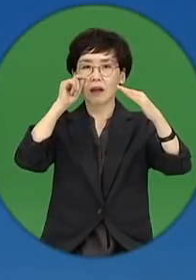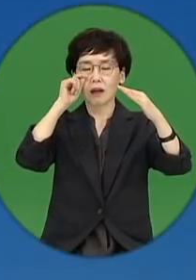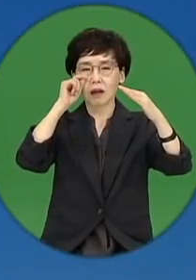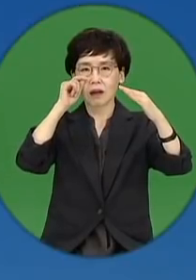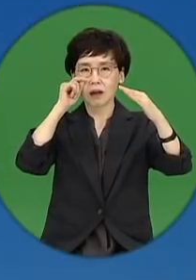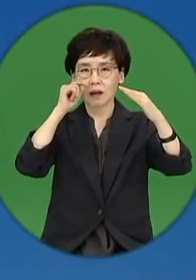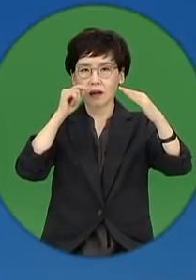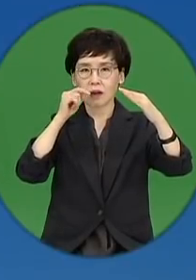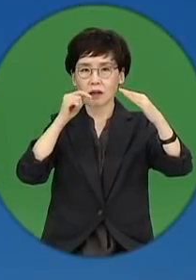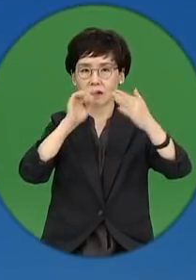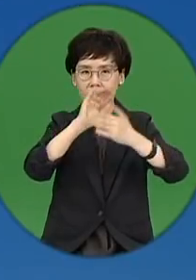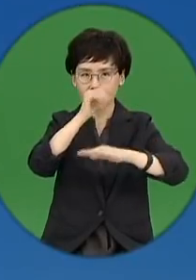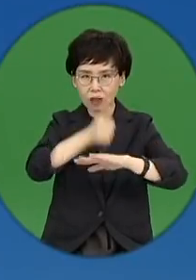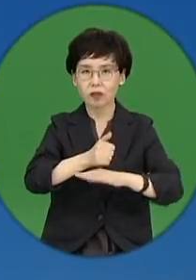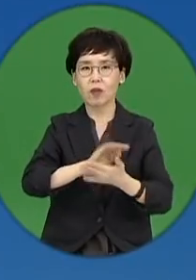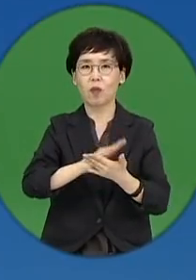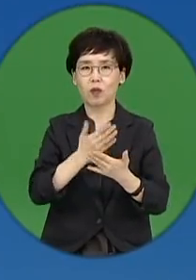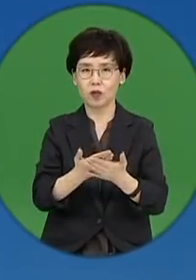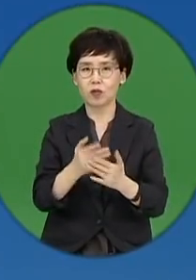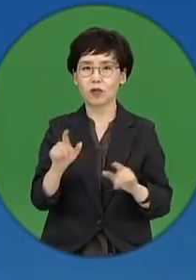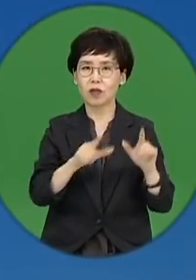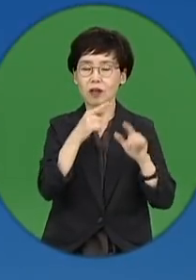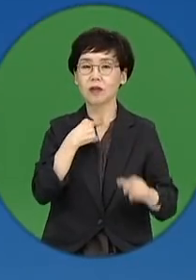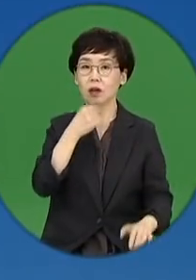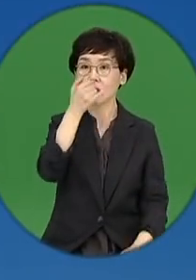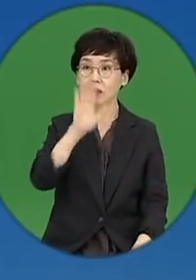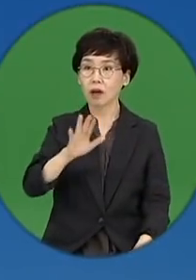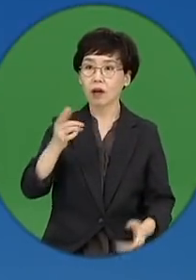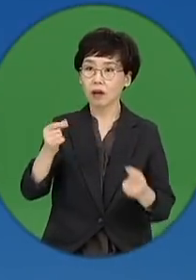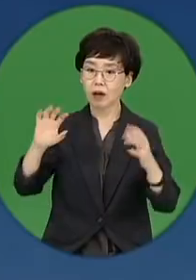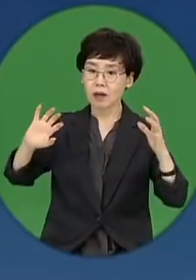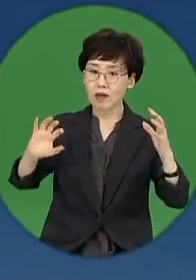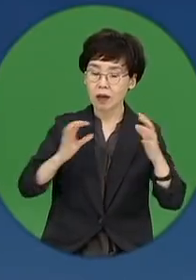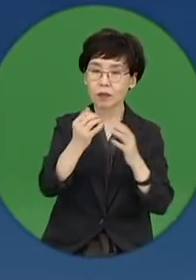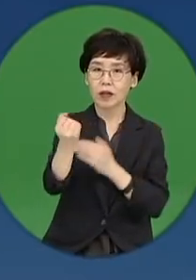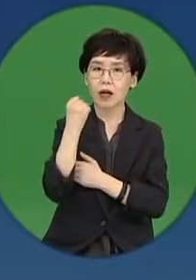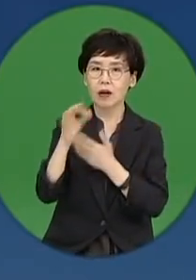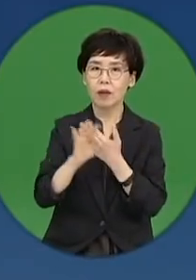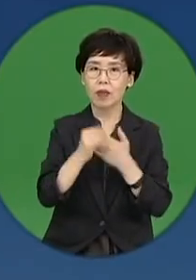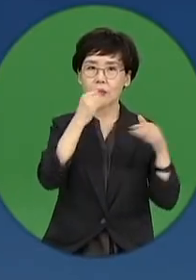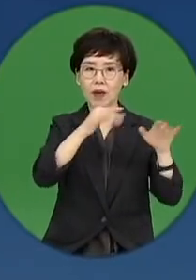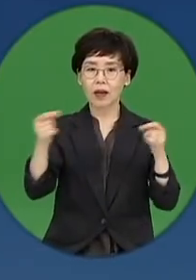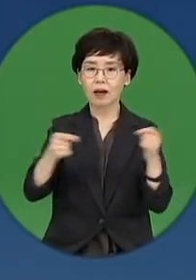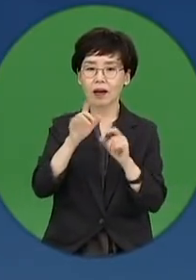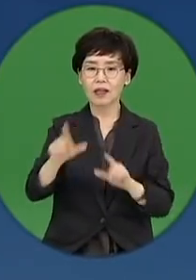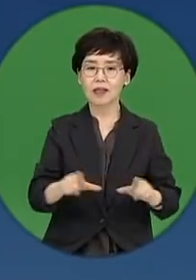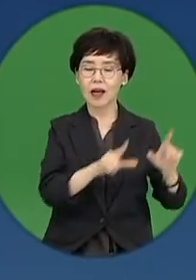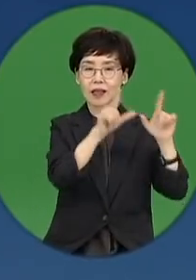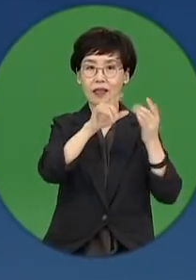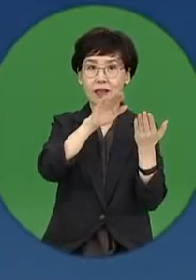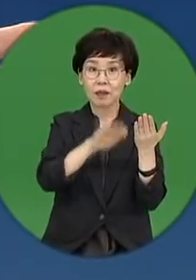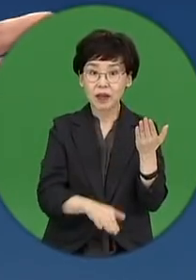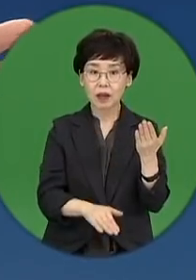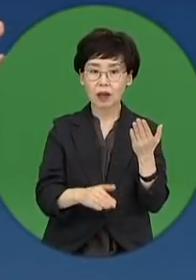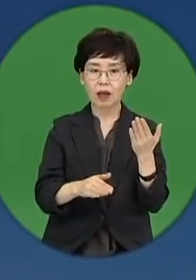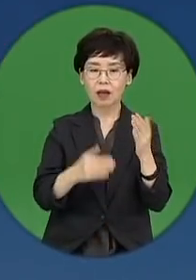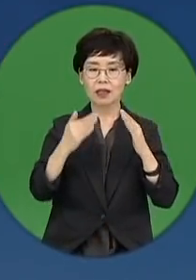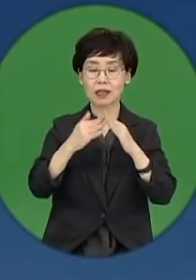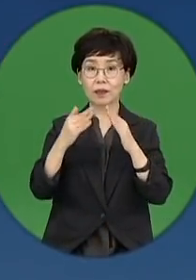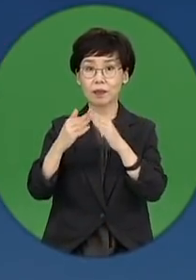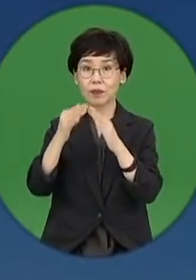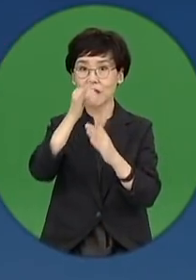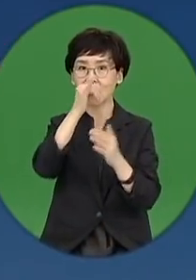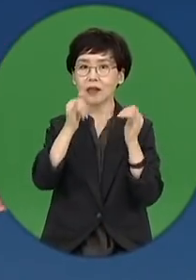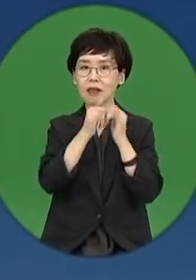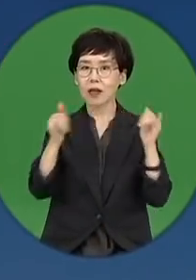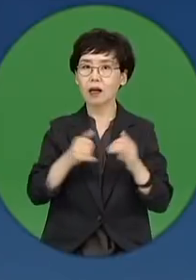보수해서 다시 뭐 살았습니다만은 이렇게 태풍이 강하게 오면은 특히 해안가 지방에 사시는 분들, 저지대 사시는 분들은 조금 전에 말씀하신